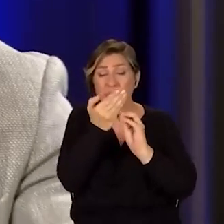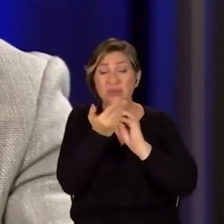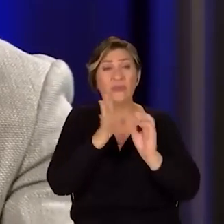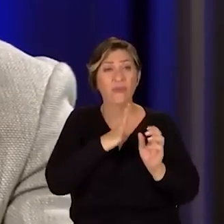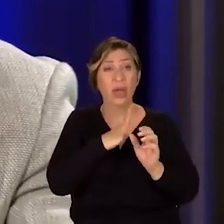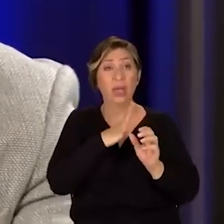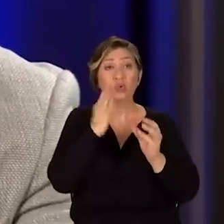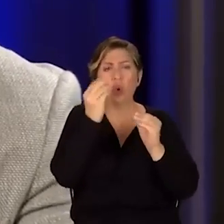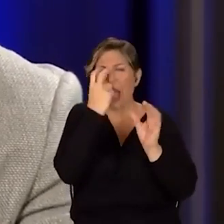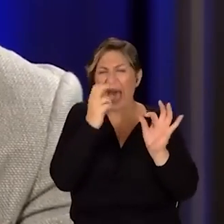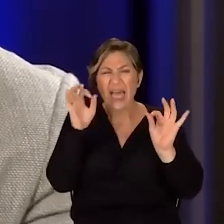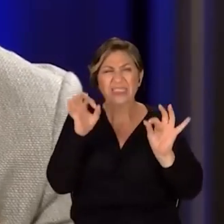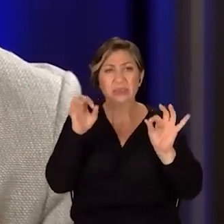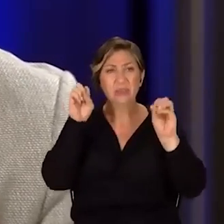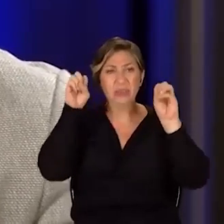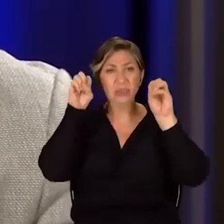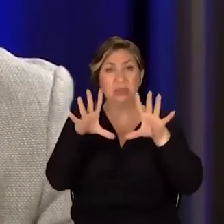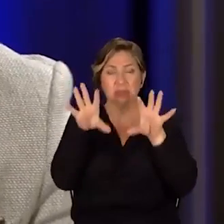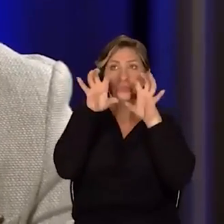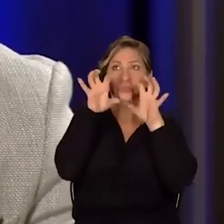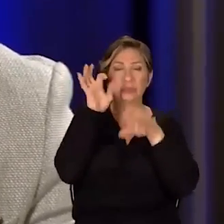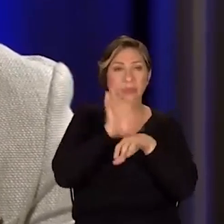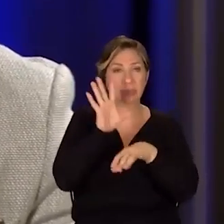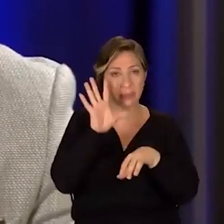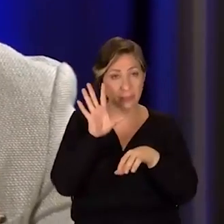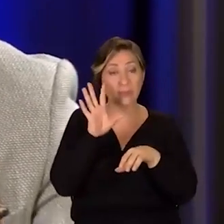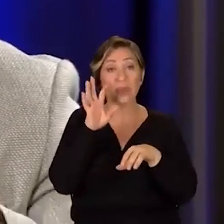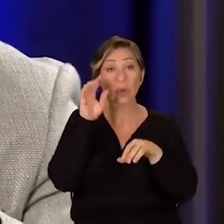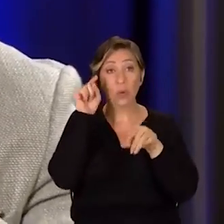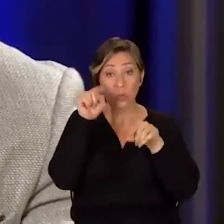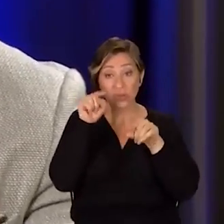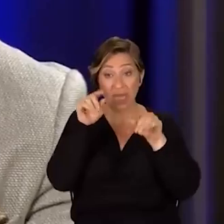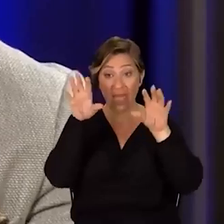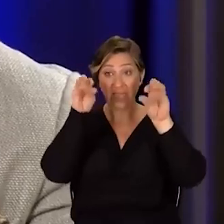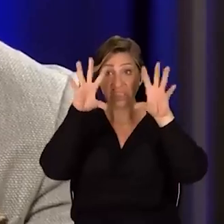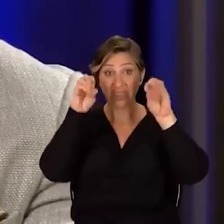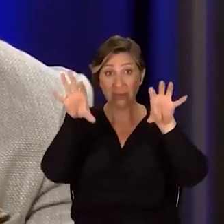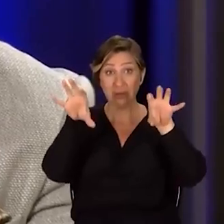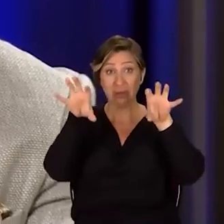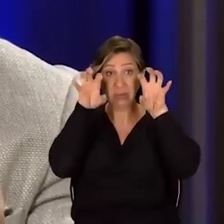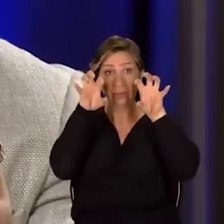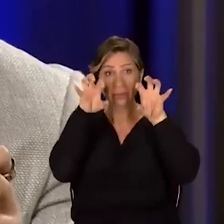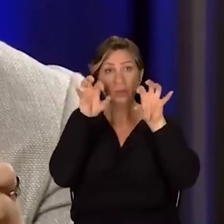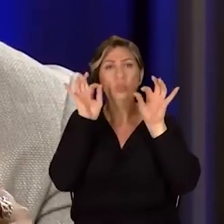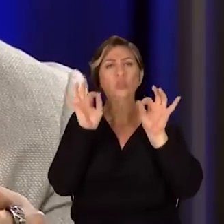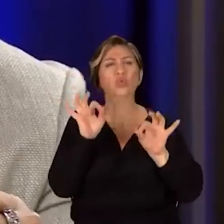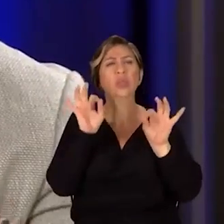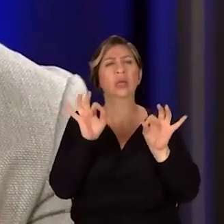ve ışığa karşı duyarlı. Şimdi burası ışık aldığı zaman mutlaka şey